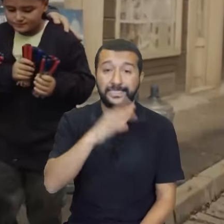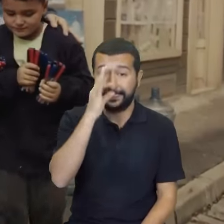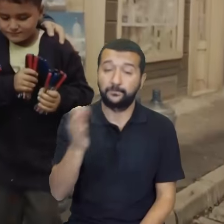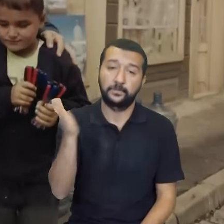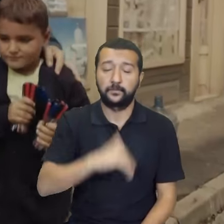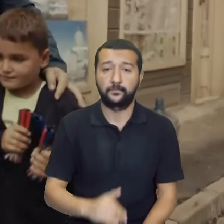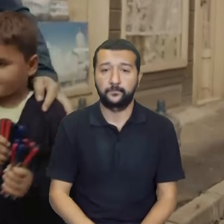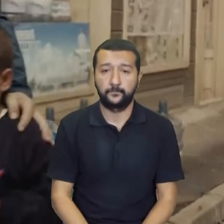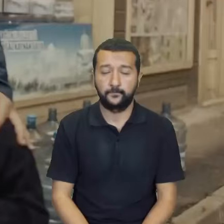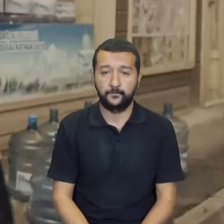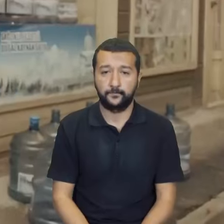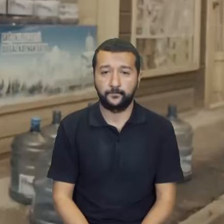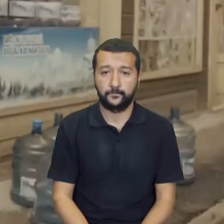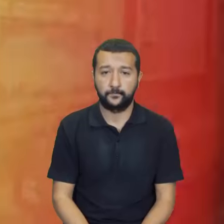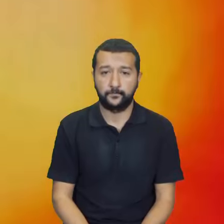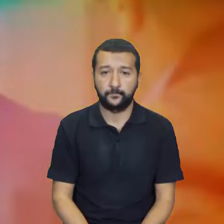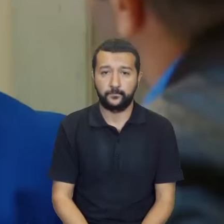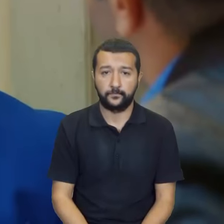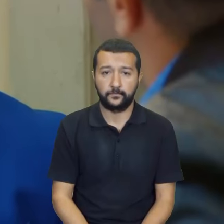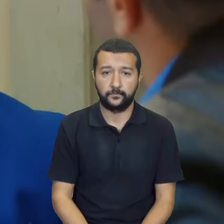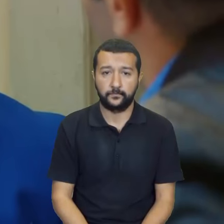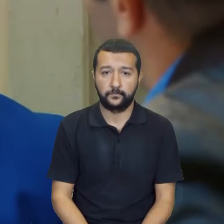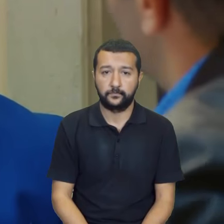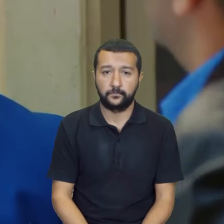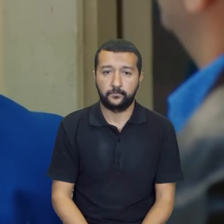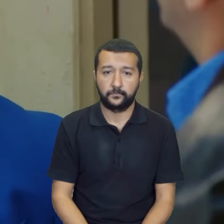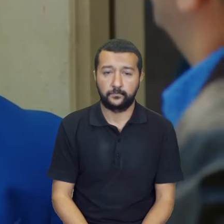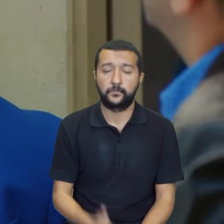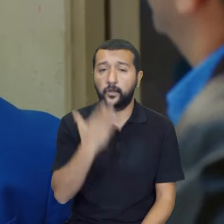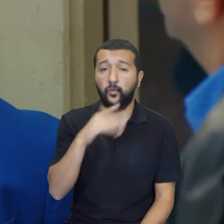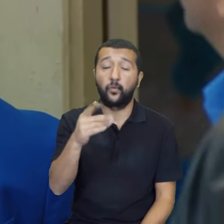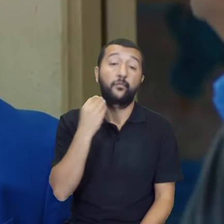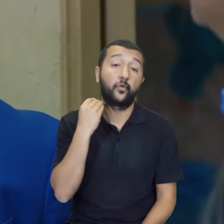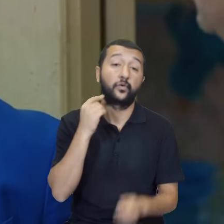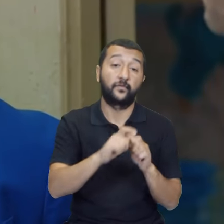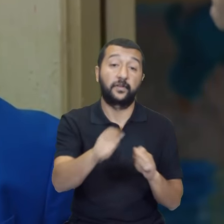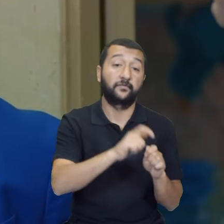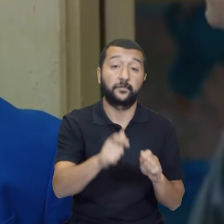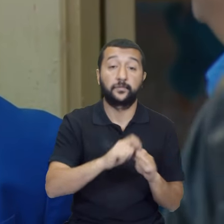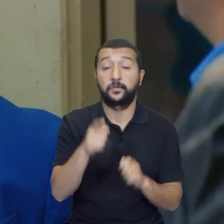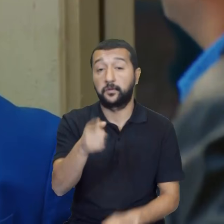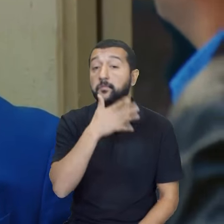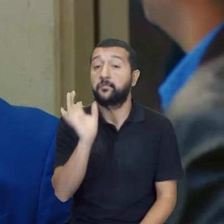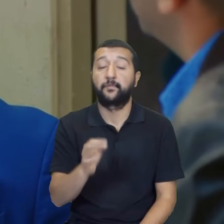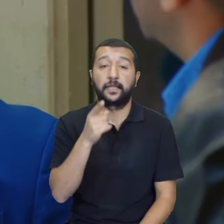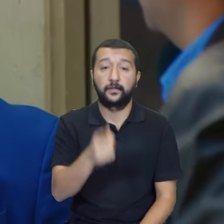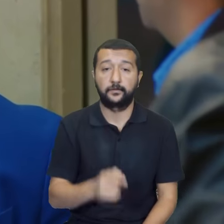kimlermiş, gel. Birlikte yürürlerken ağına döndü. Yok borçlulara dağıtmış da yok bilmem ne.